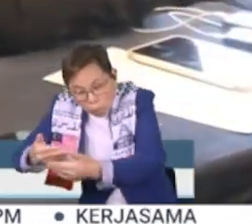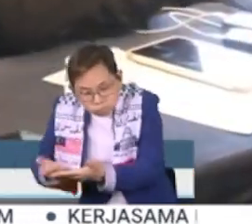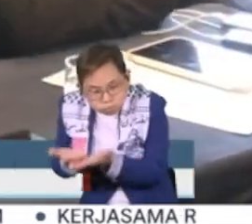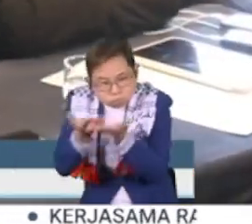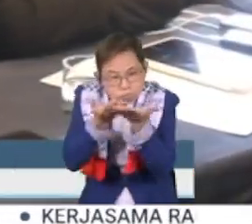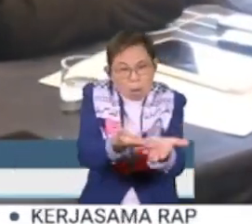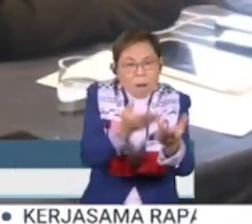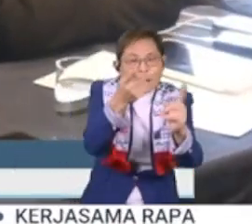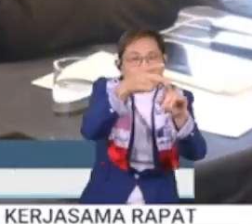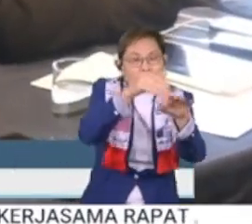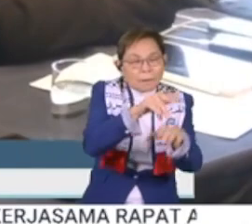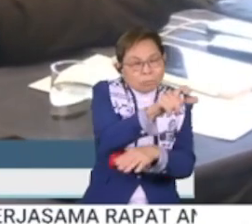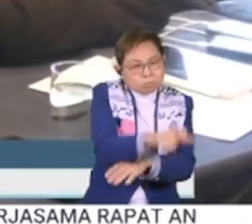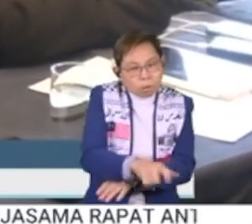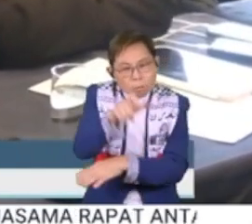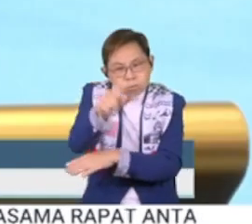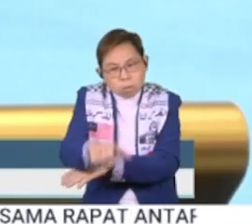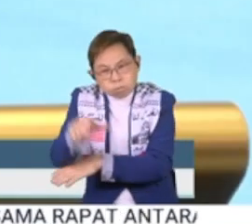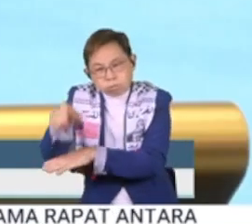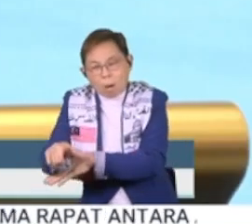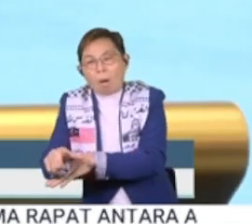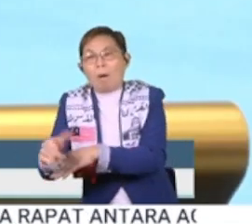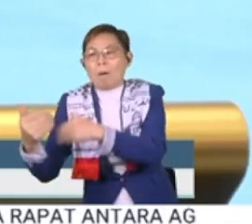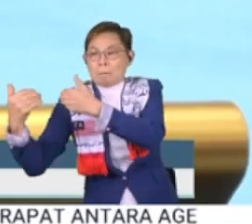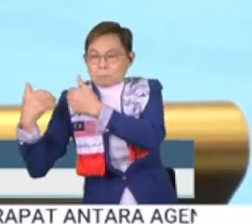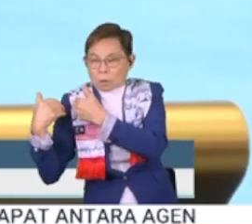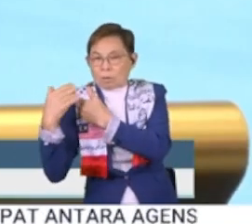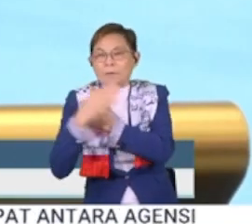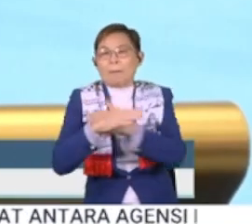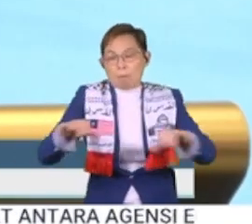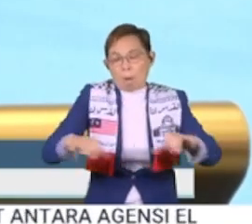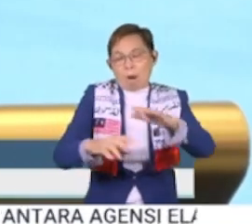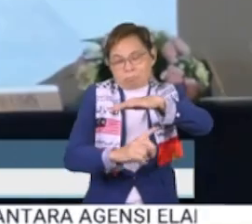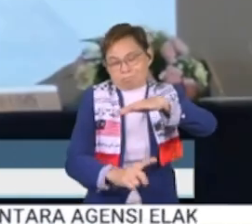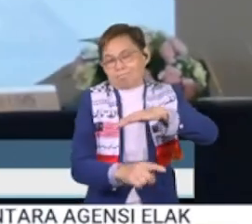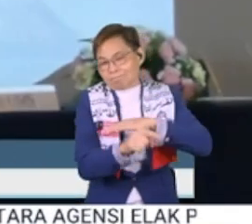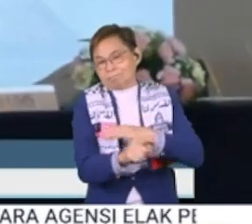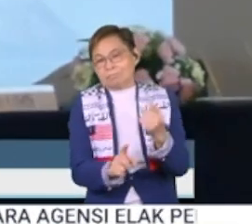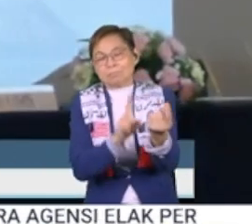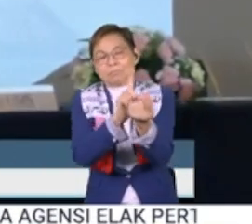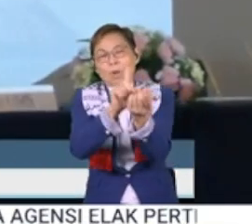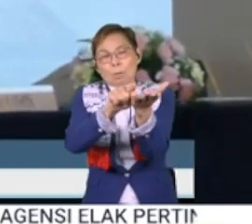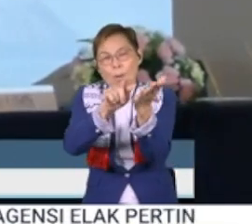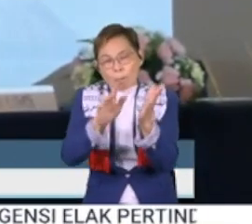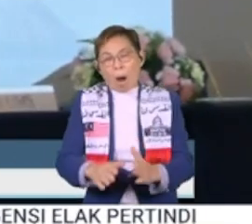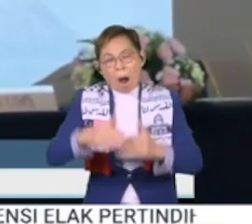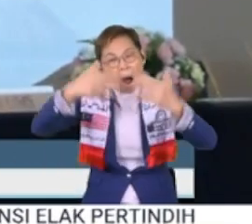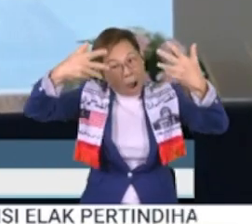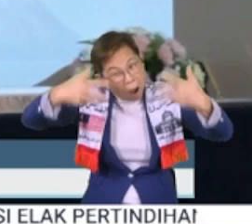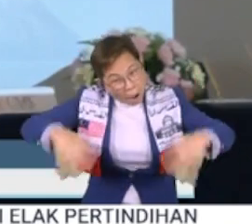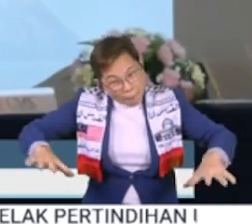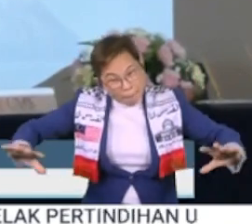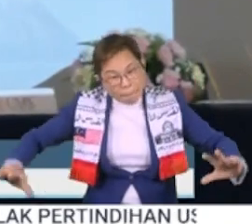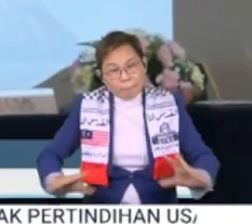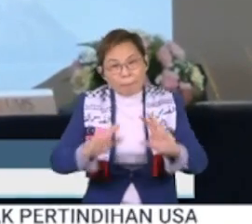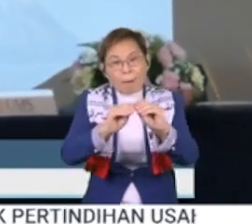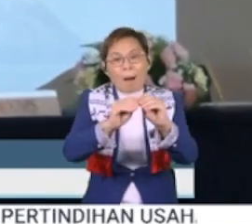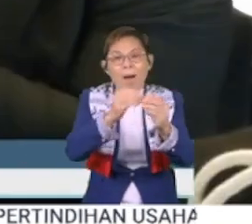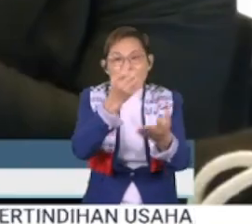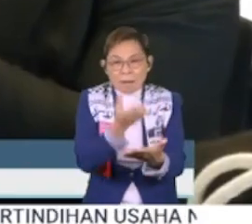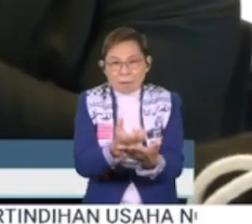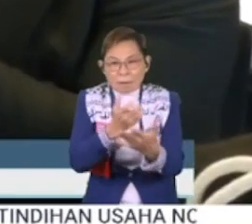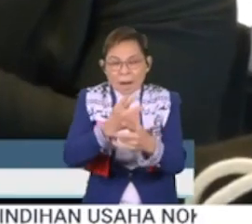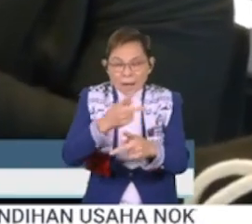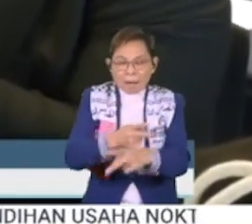kepada pemegang taruh dan pembuat dasar Datuk Dr kassim ditemui media selepas persidangan antarabangsa ekonomi kali